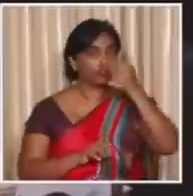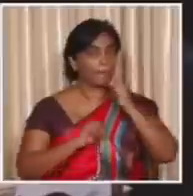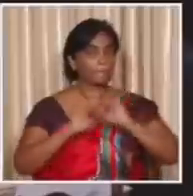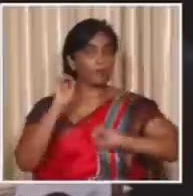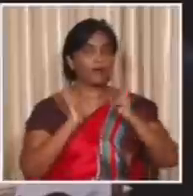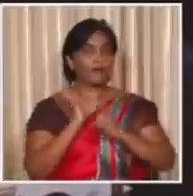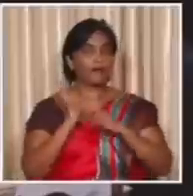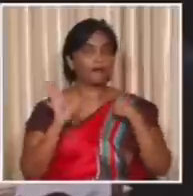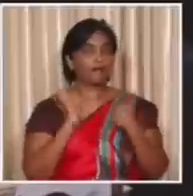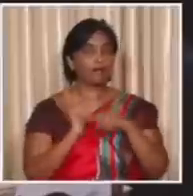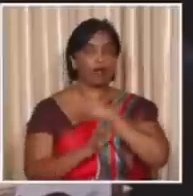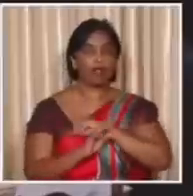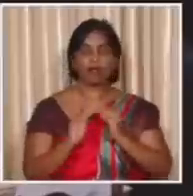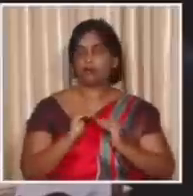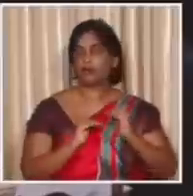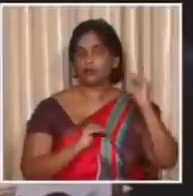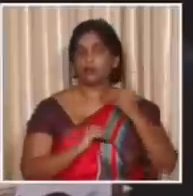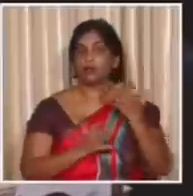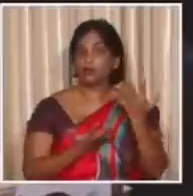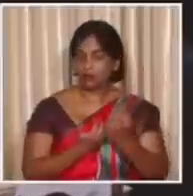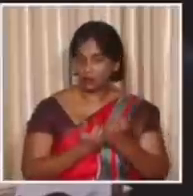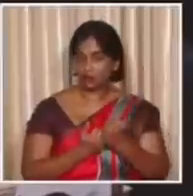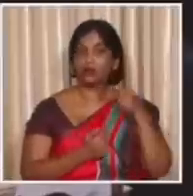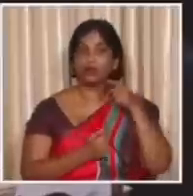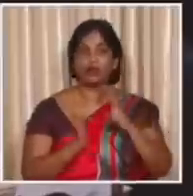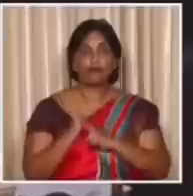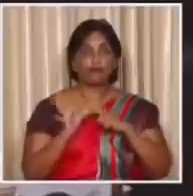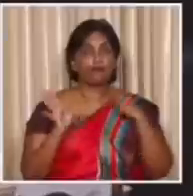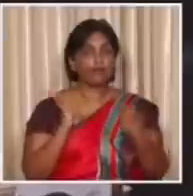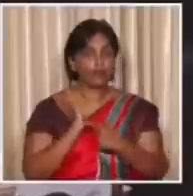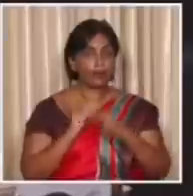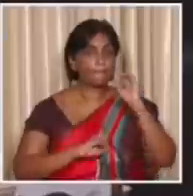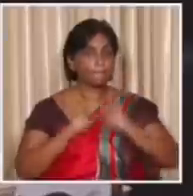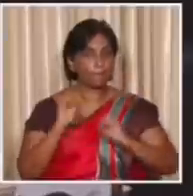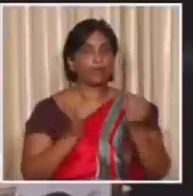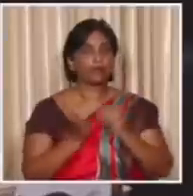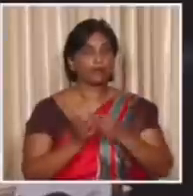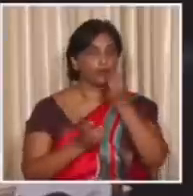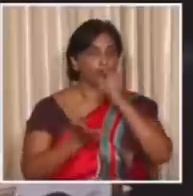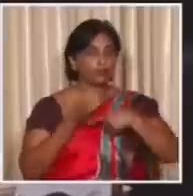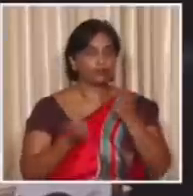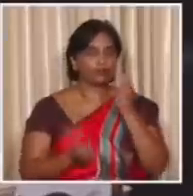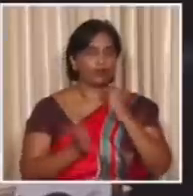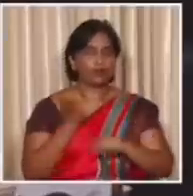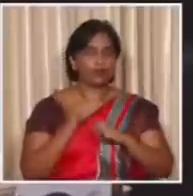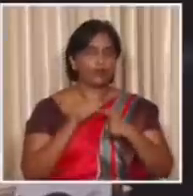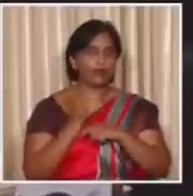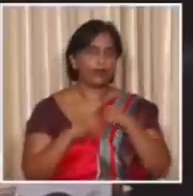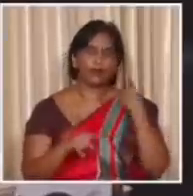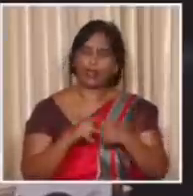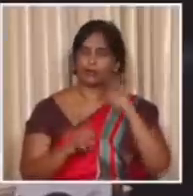350කින් වැට් ආදායම වැඩි කරගන්නේ කොහොමද වැඩි කරගන්නේ මේ වැට් ප්‍රතිශතය වැඩි කරනවා තවත් භාණ්ඩ ආසේවා වලට ගහලා නැත්නම්